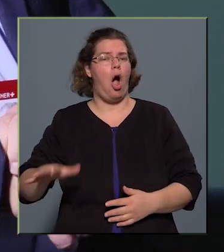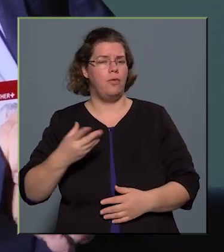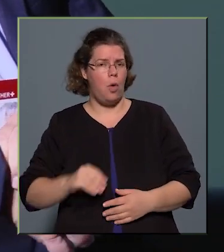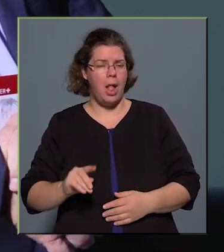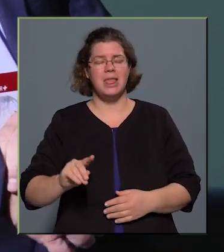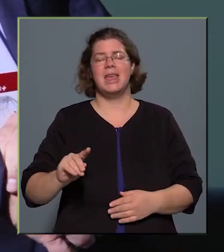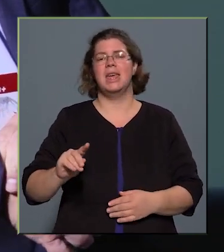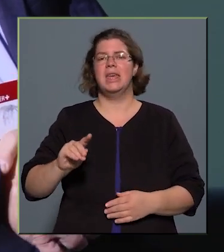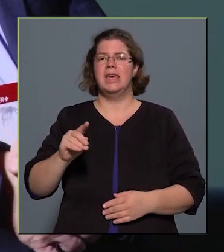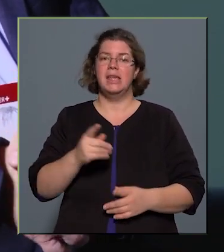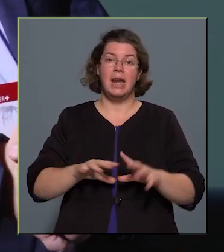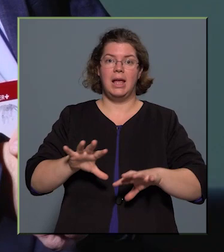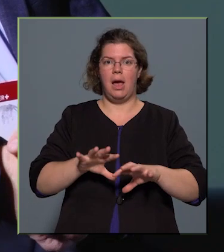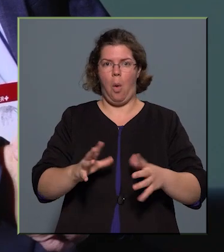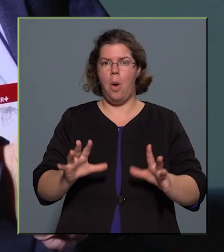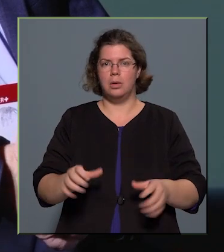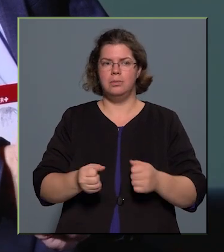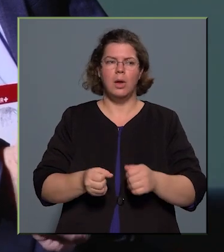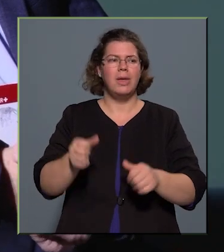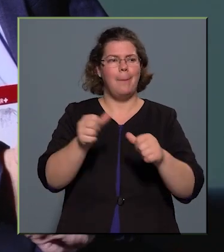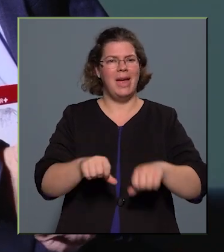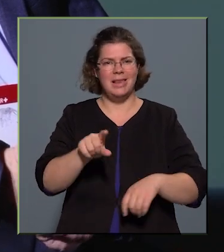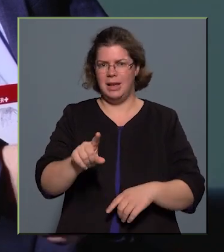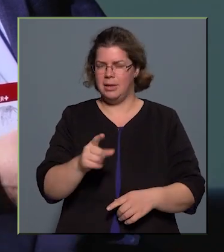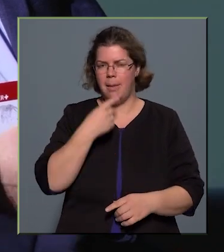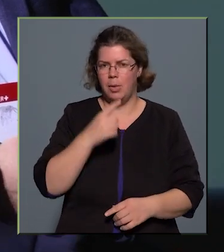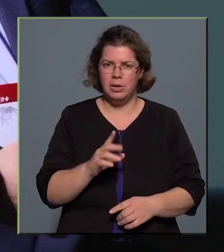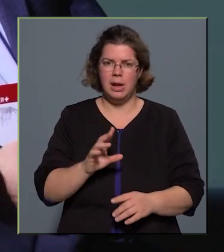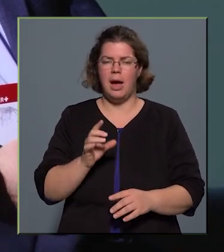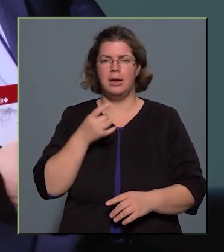OEM érdekeltség, ugye a Mercedes, akit nem említenék, inkább mint a